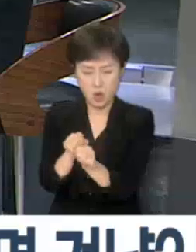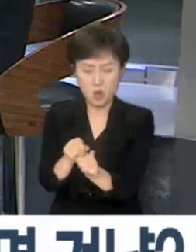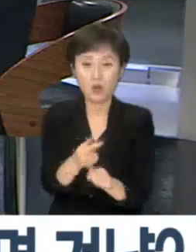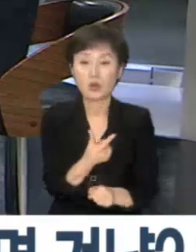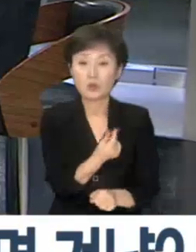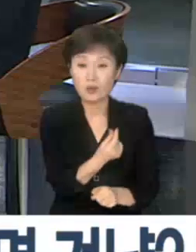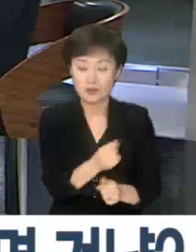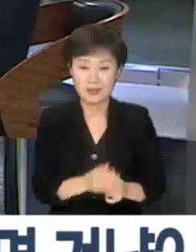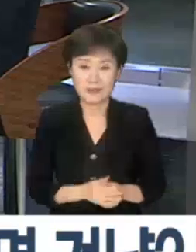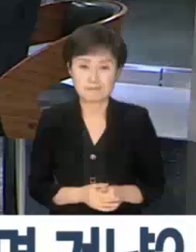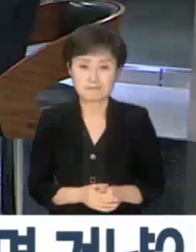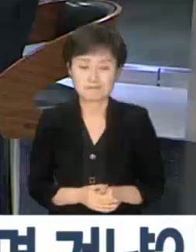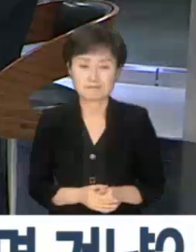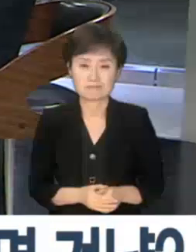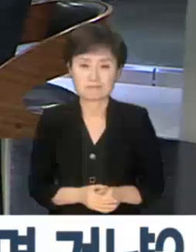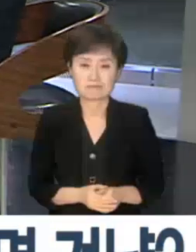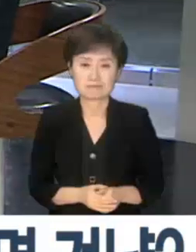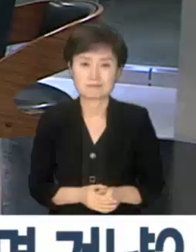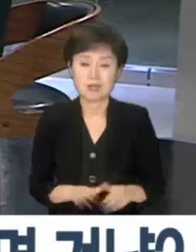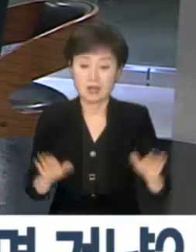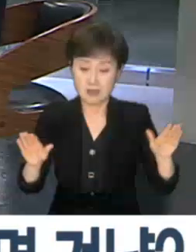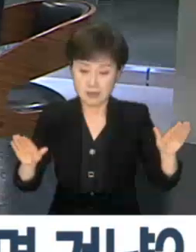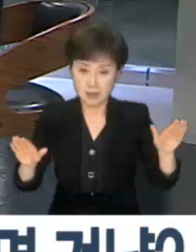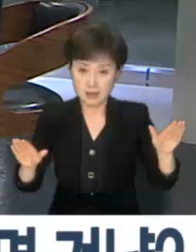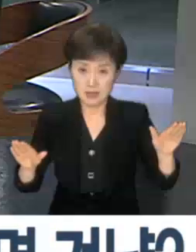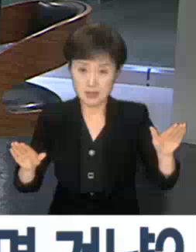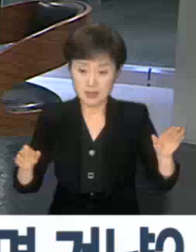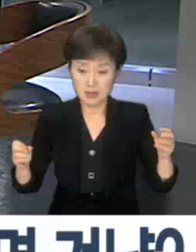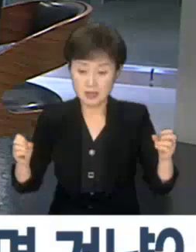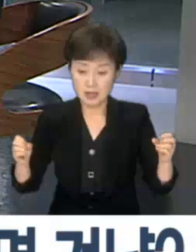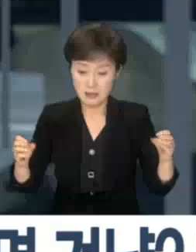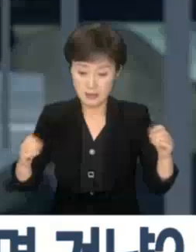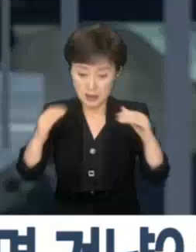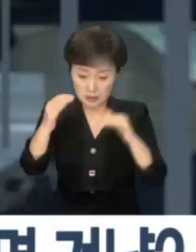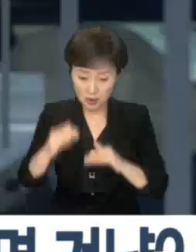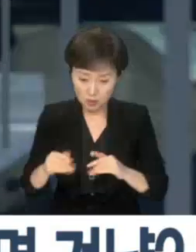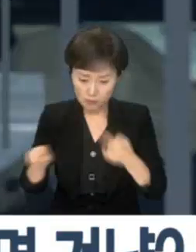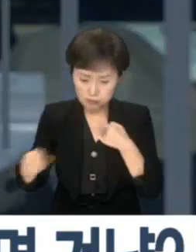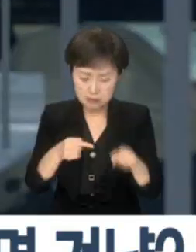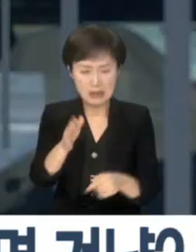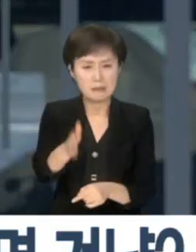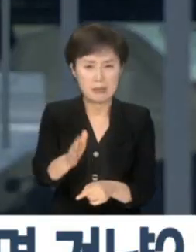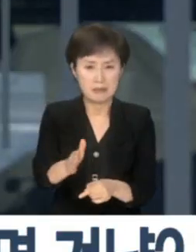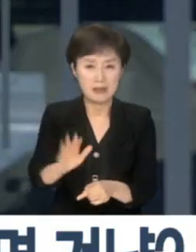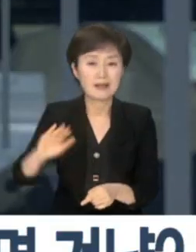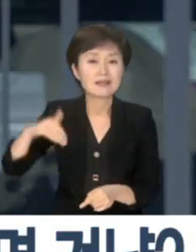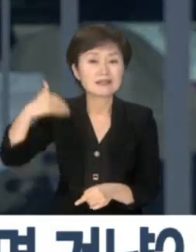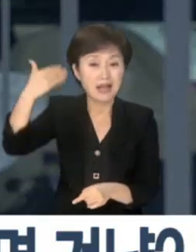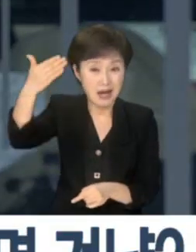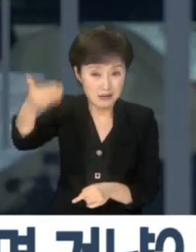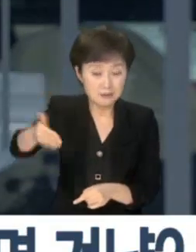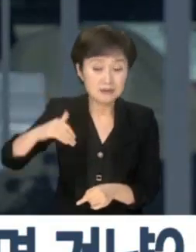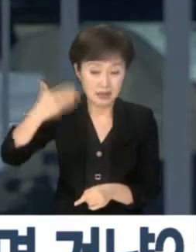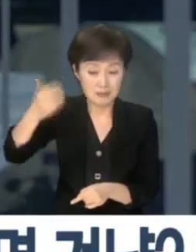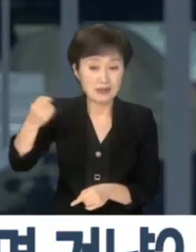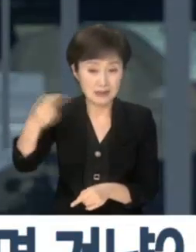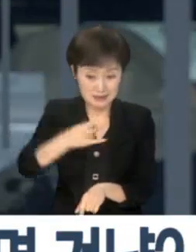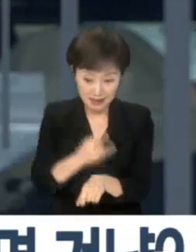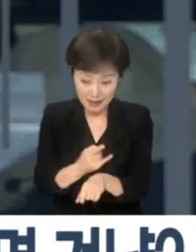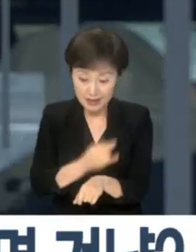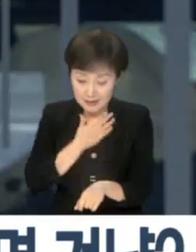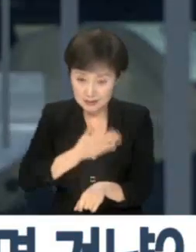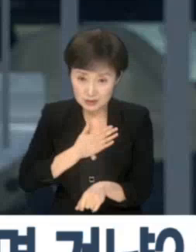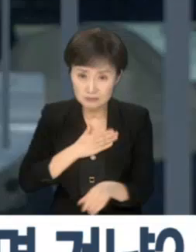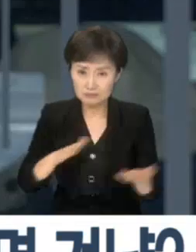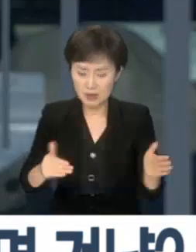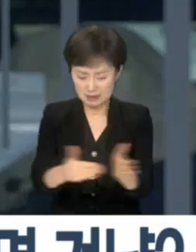아니겠습니까? 자, 잠시만요. 저희가 그걸 좀 지적하는 거죠. 예, 두 분께서 말씀하시는 주제는 다음에 뉴스가 나왔을 때 다룰 내용이 생기면 저희가